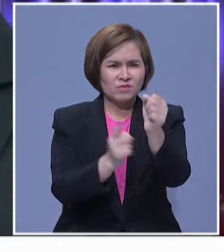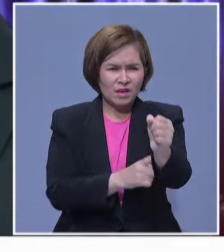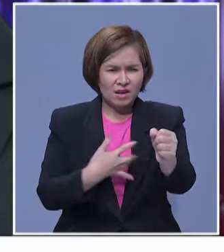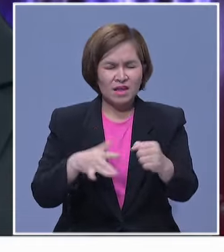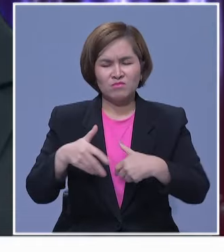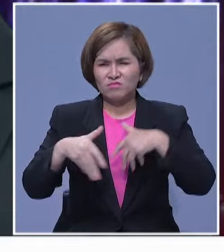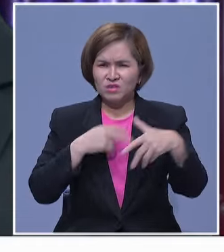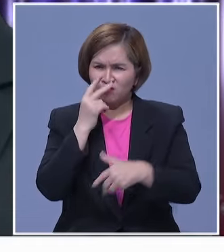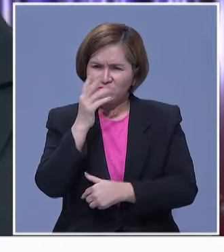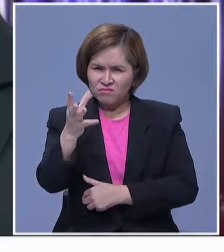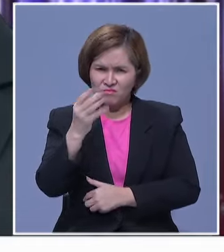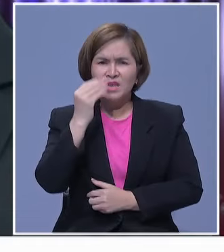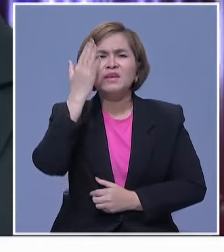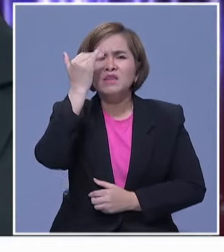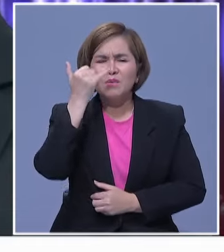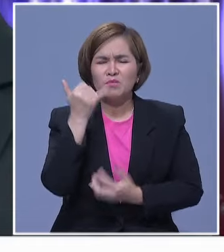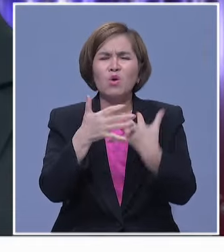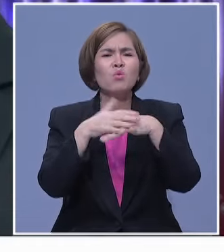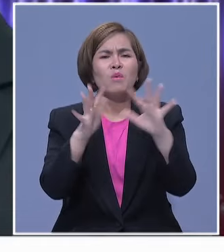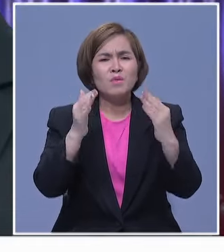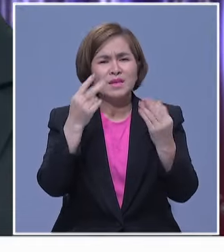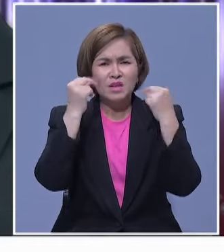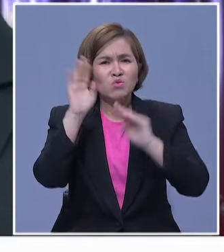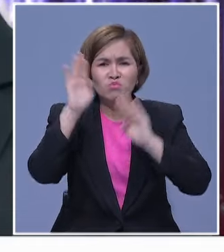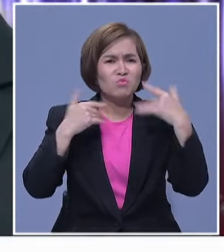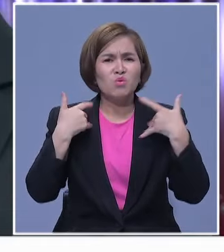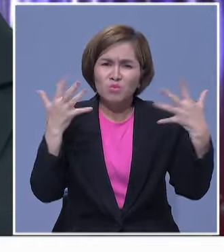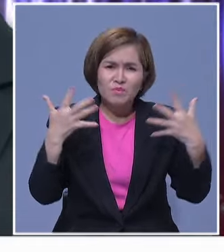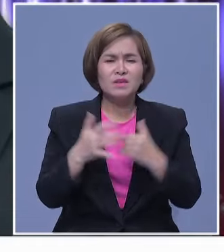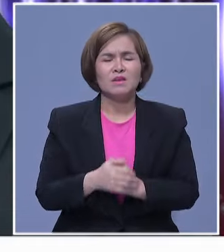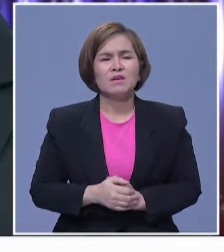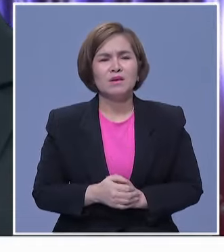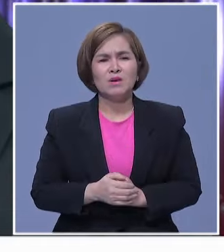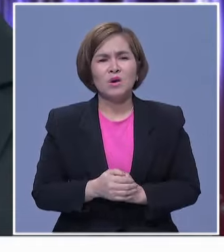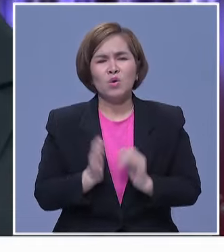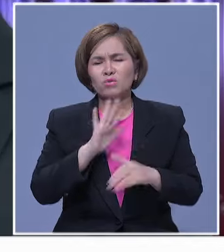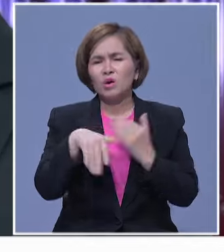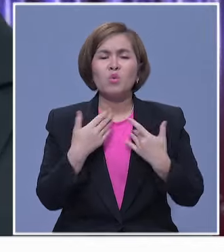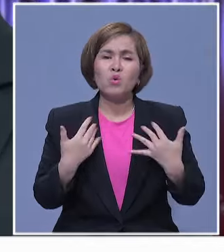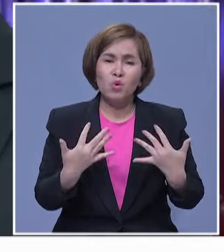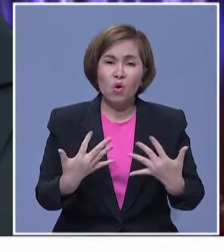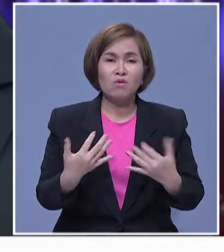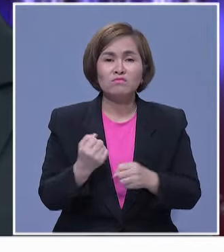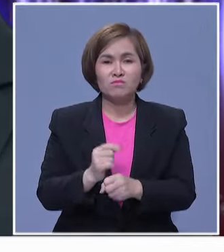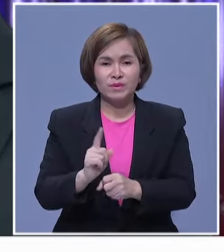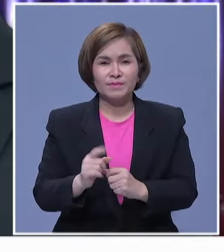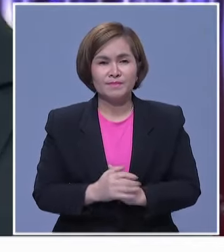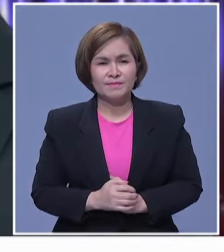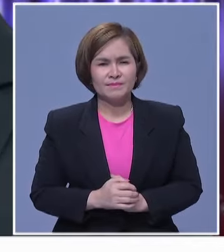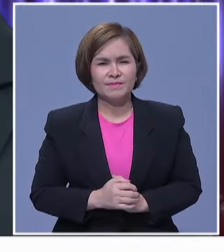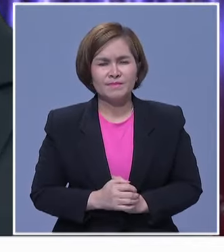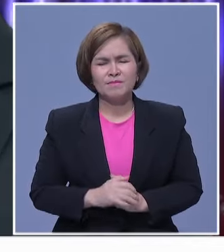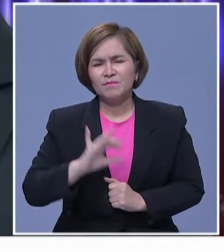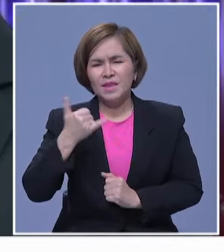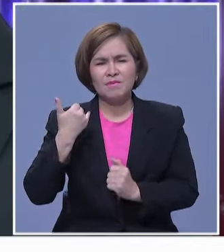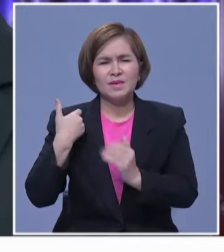มของประชาชนเขาจะไม่มองว่าเอ๊ะไม่ไปเลยแม้กระทั่งโหวตนายกก็ไม่ไปทุกคนรอลุงป้อมอยู่อะค่ะ ก็อาจจะมีความจ